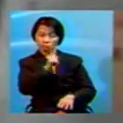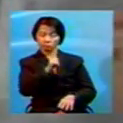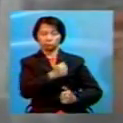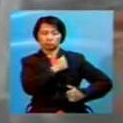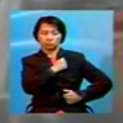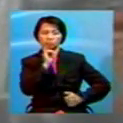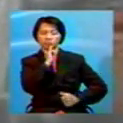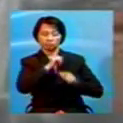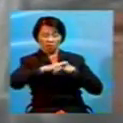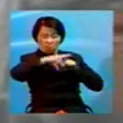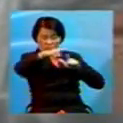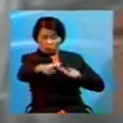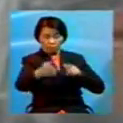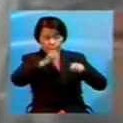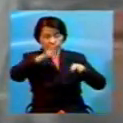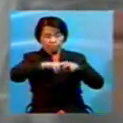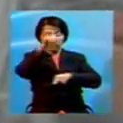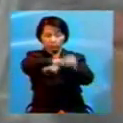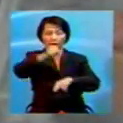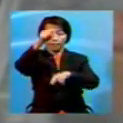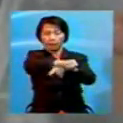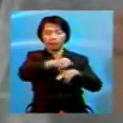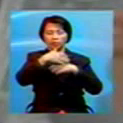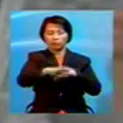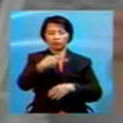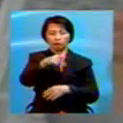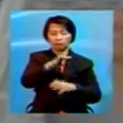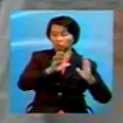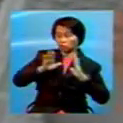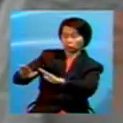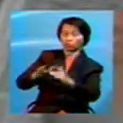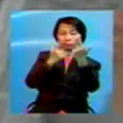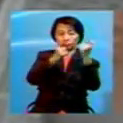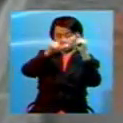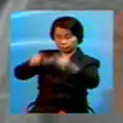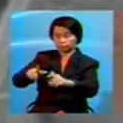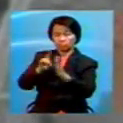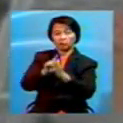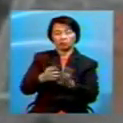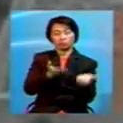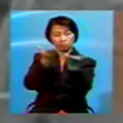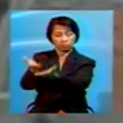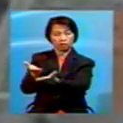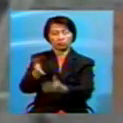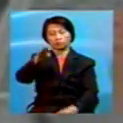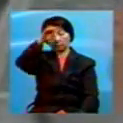Zionis akan memperluas dan mengganakan lagi serangan selepas Hamas menolak pelan gejatan senjata yang dicadakkan